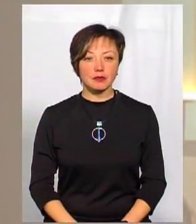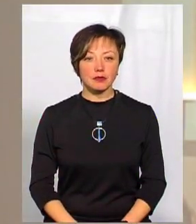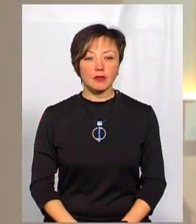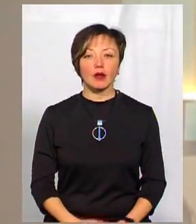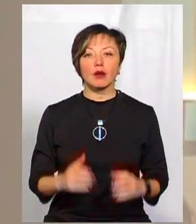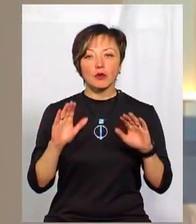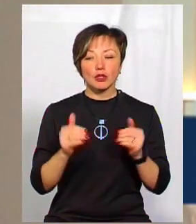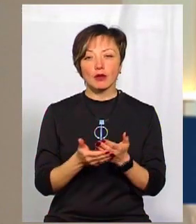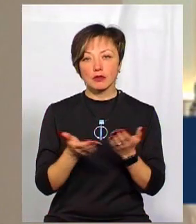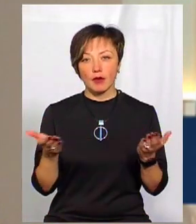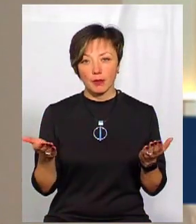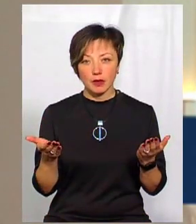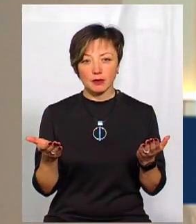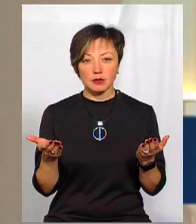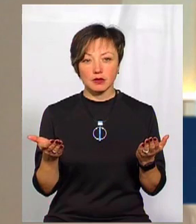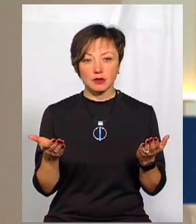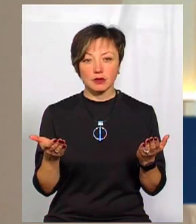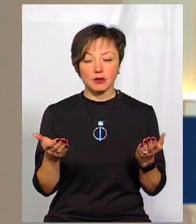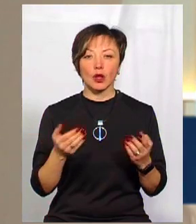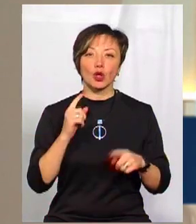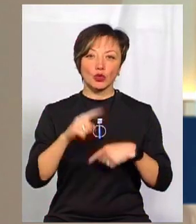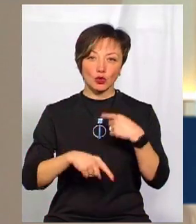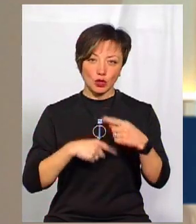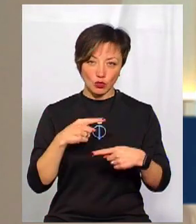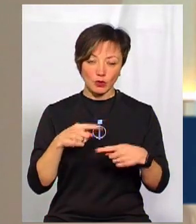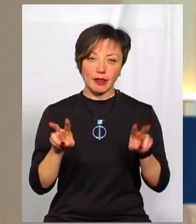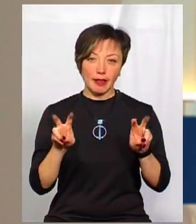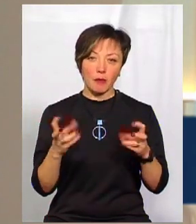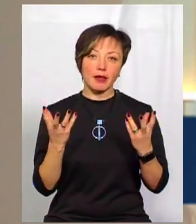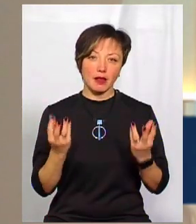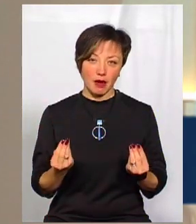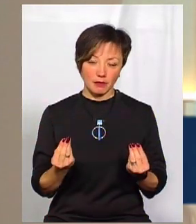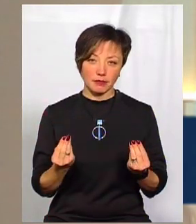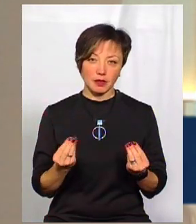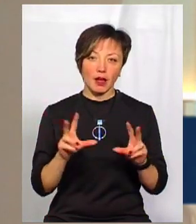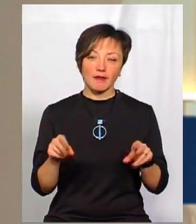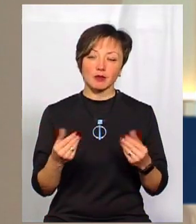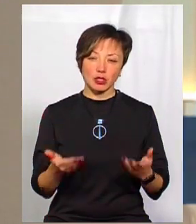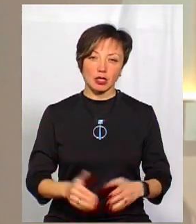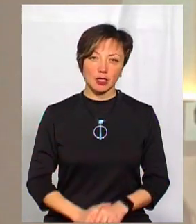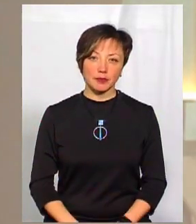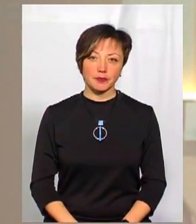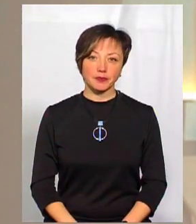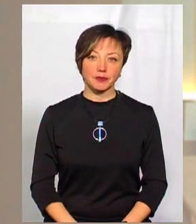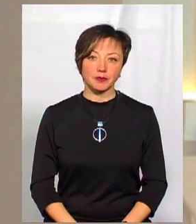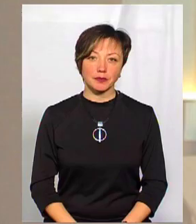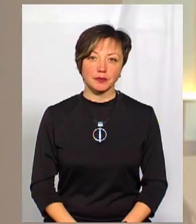А я прощаюся з вами до наступної теми дня. Хай щастить.